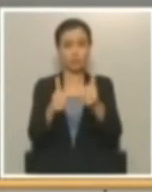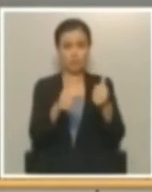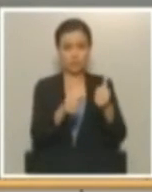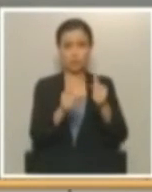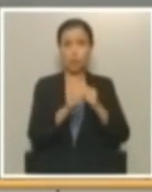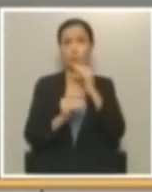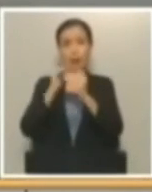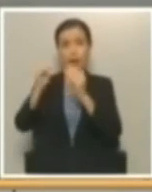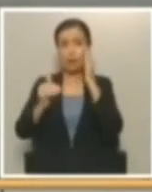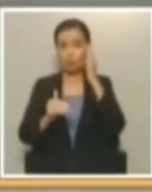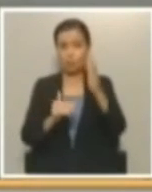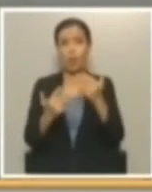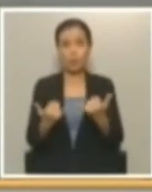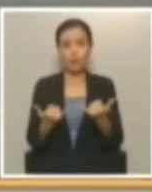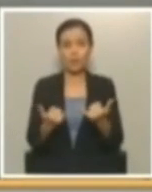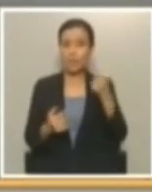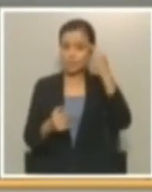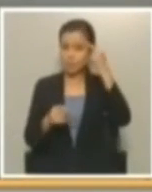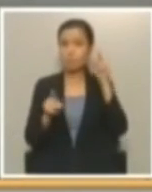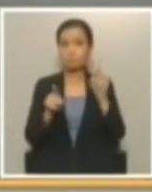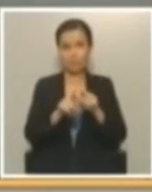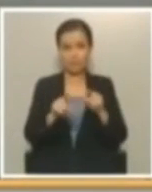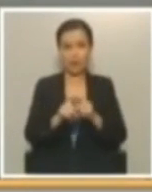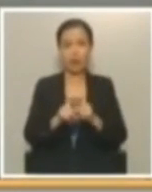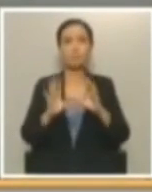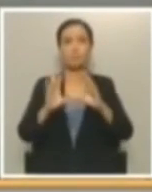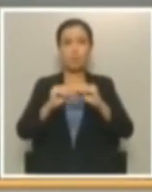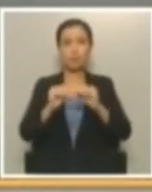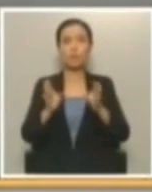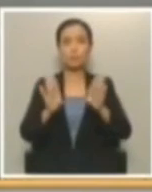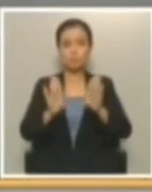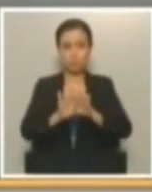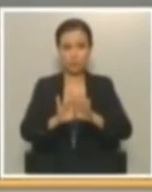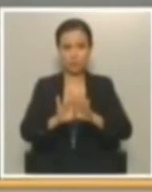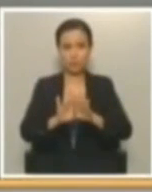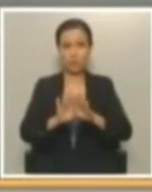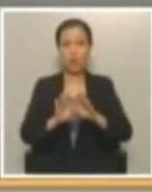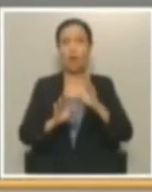จะได้เดินหน้าต่อไปวันนี้จึงเห็นด้วยกับท่านประธานว่าปิดการประชุมแล้วเราก็มาว่ากันพรุ่งนี้ต่อไปครับ